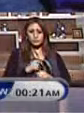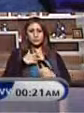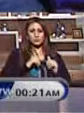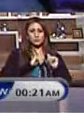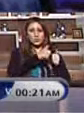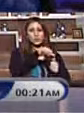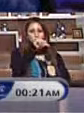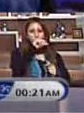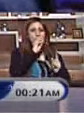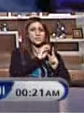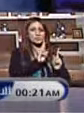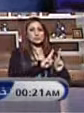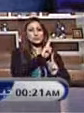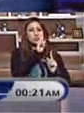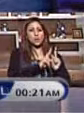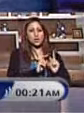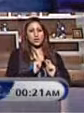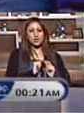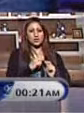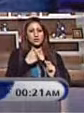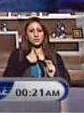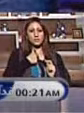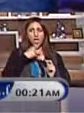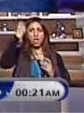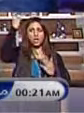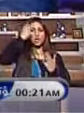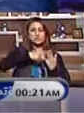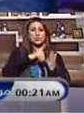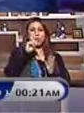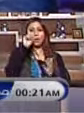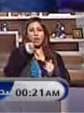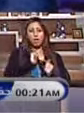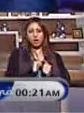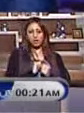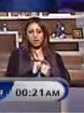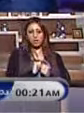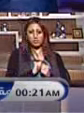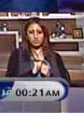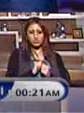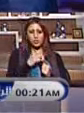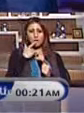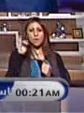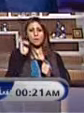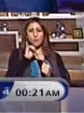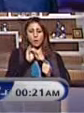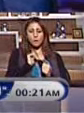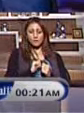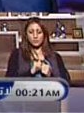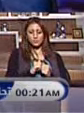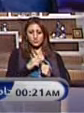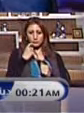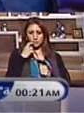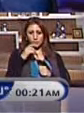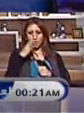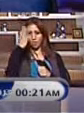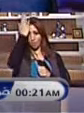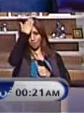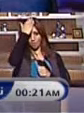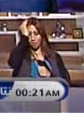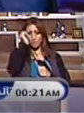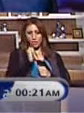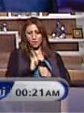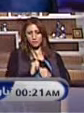الرسول قال يا رسول الله قال اني رسول الله ولن يخزيني الله ابدا خ موضوع المهم عمر يقول يا رسول الله